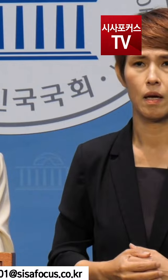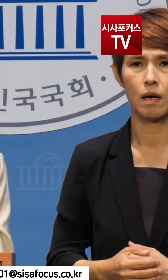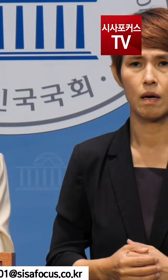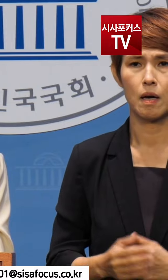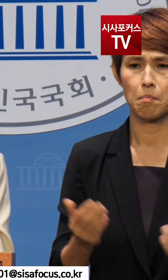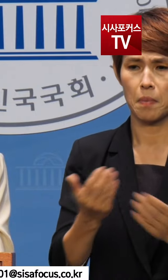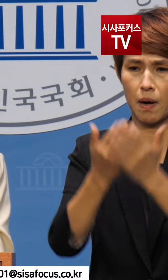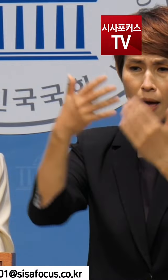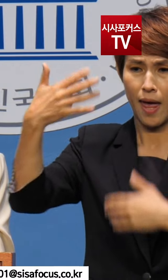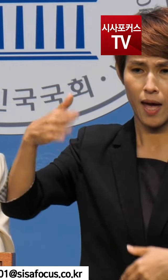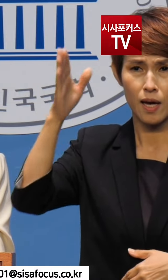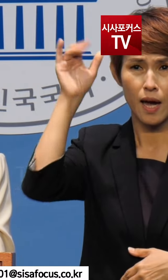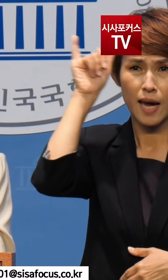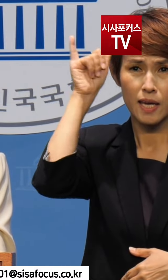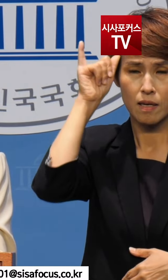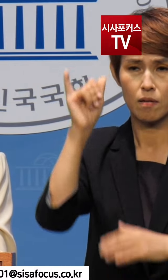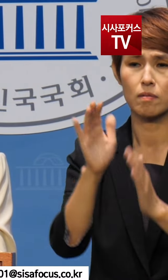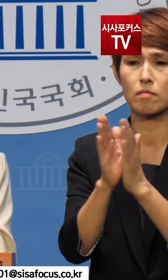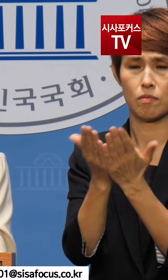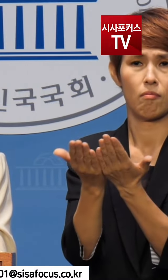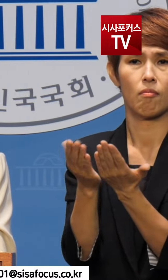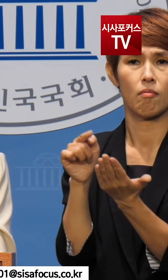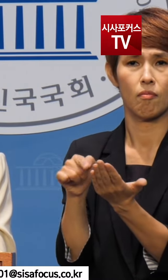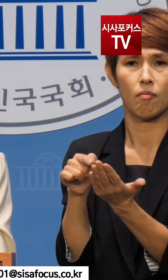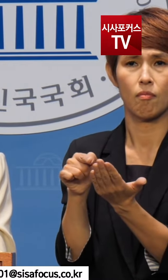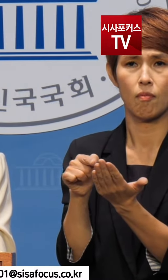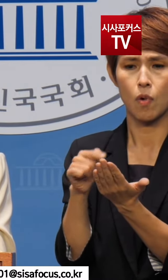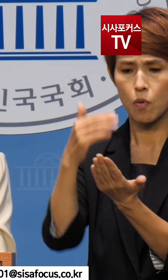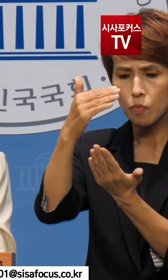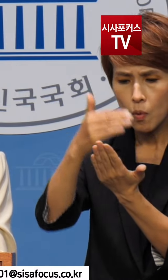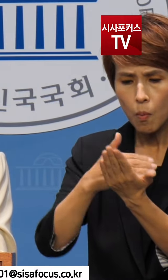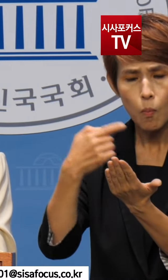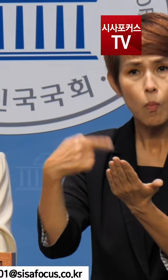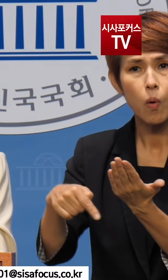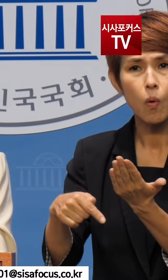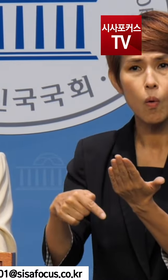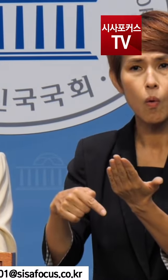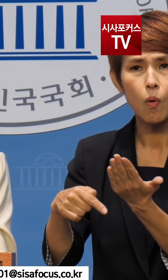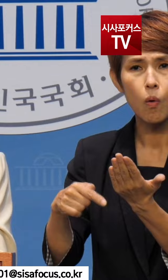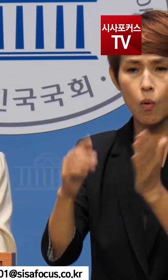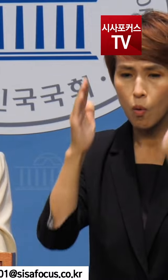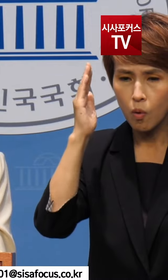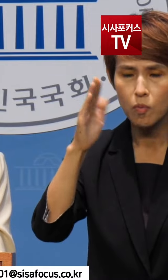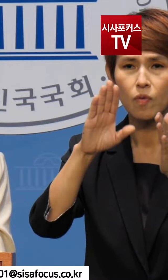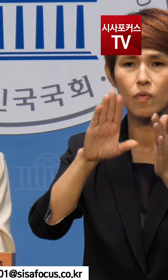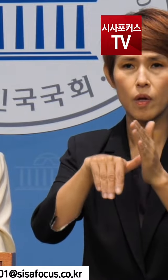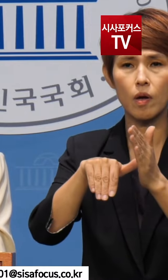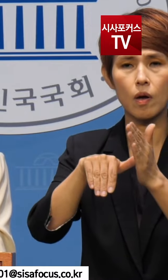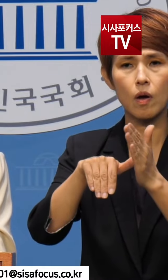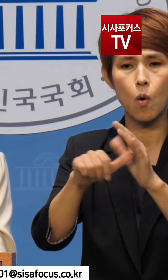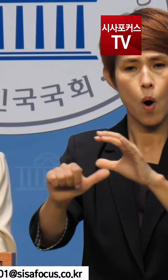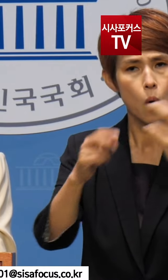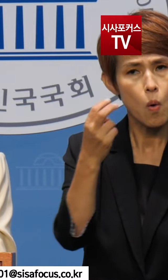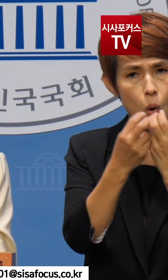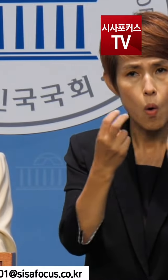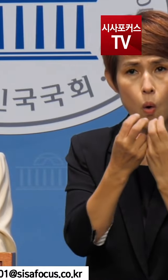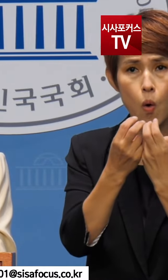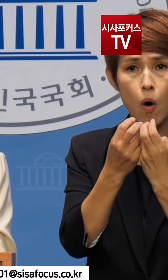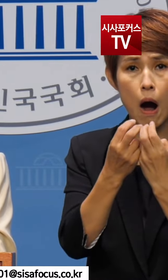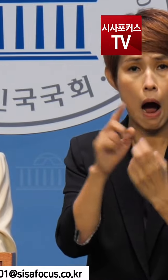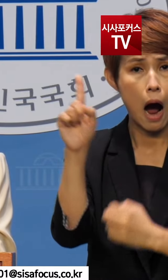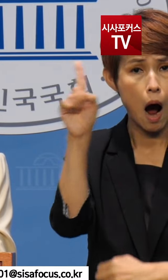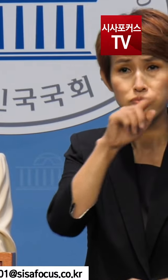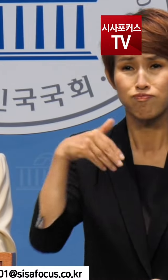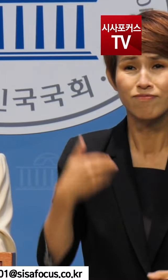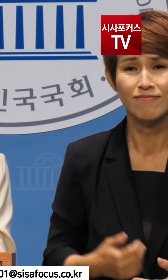개발도 되어 있지 않은 AI 디지털 교과서는 어떤 기능을 담고 있는지 수업 환경에서 어떻게 활용되고 있을지 그 누구도 그